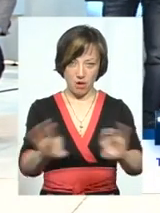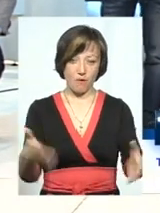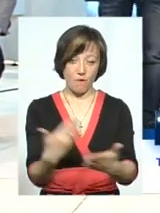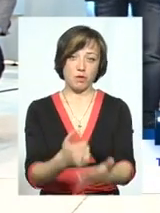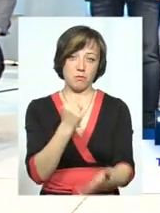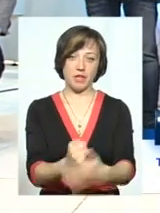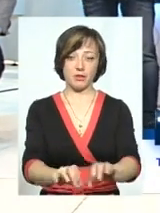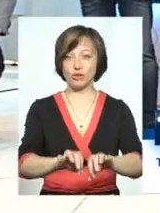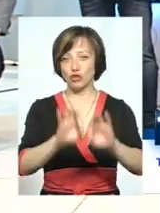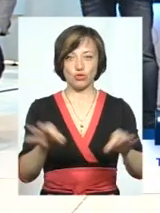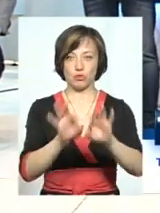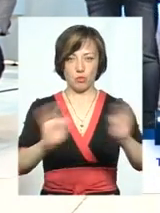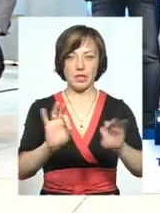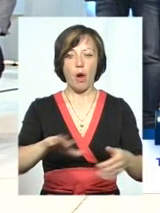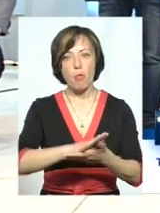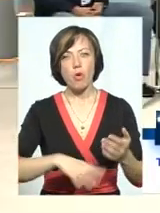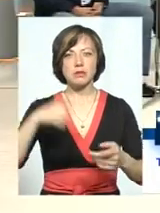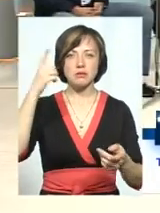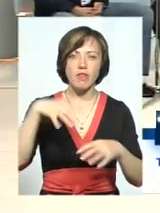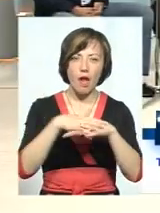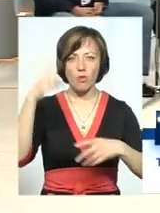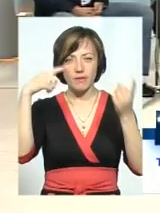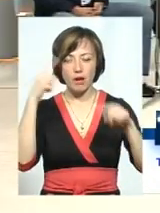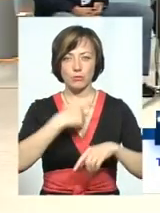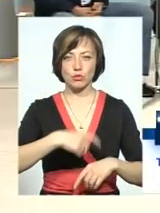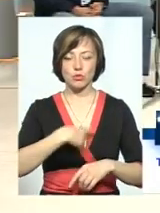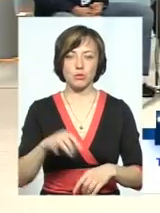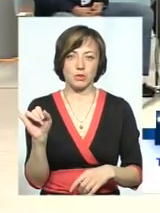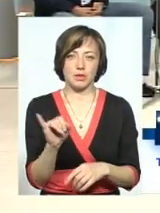прийняли щось і не пояснили, а потім вже народ собі щось там вигадує і